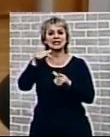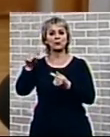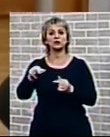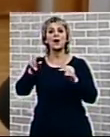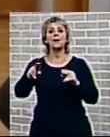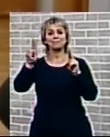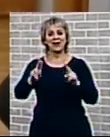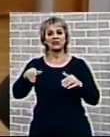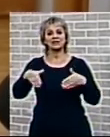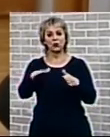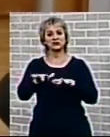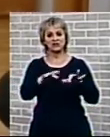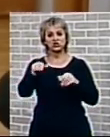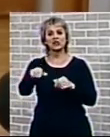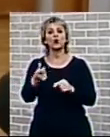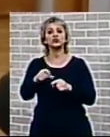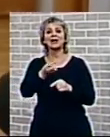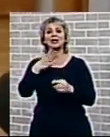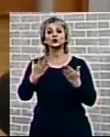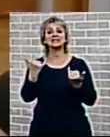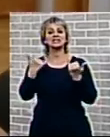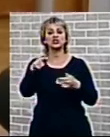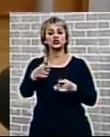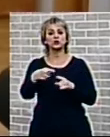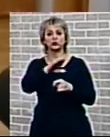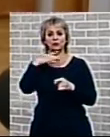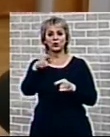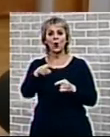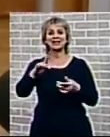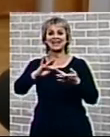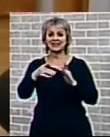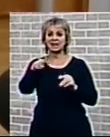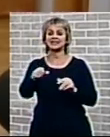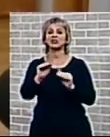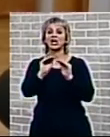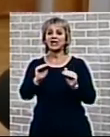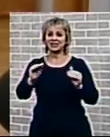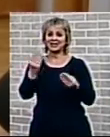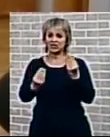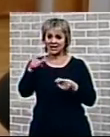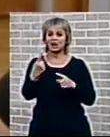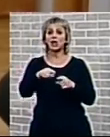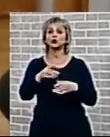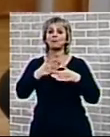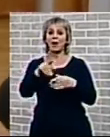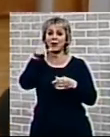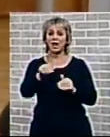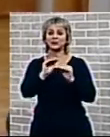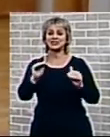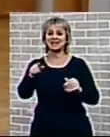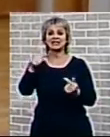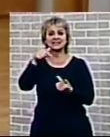соблюдать правила дорожного движения. И очень хорошо, что сейчас очень много интерактивных игр, которые помогают